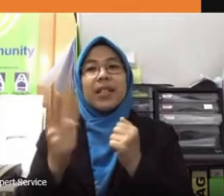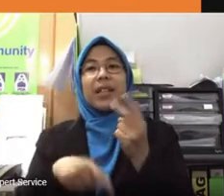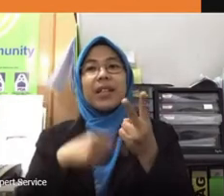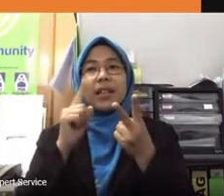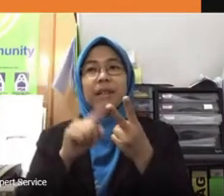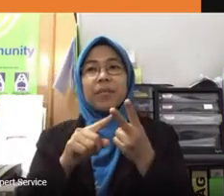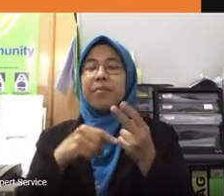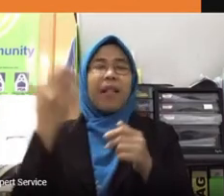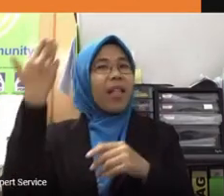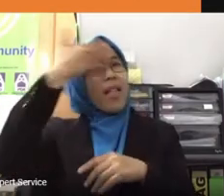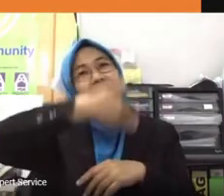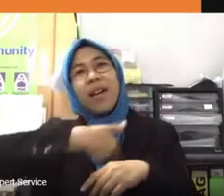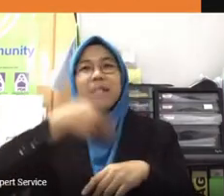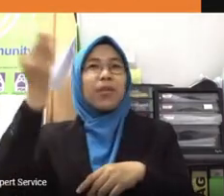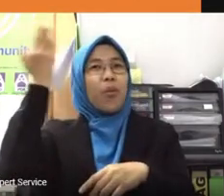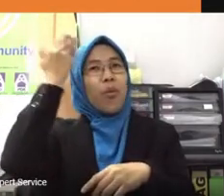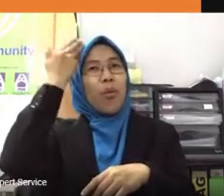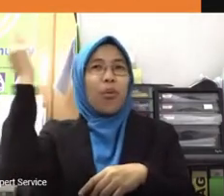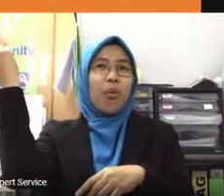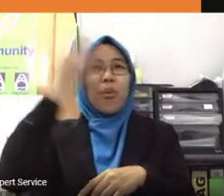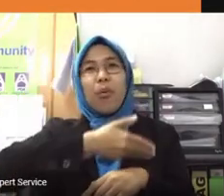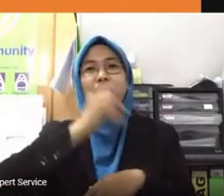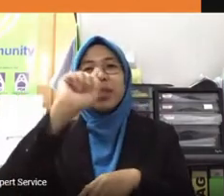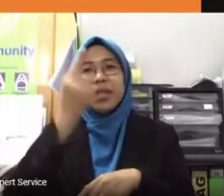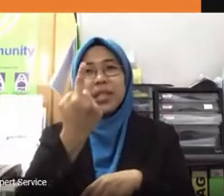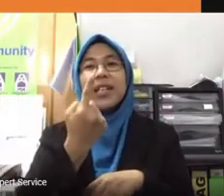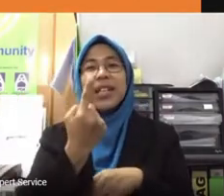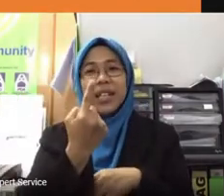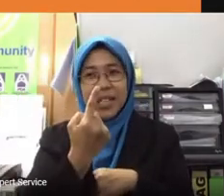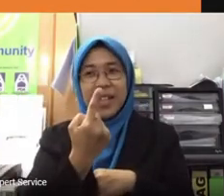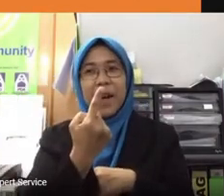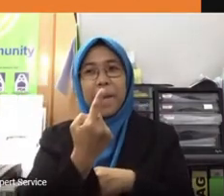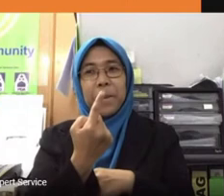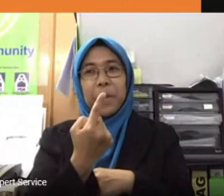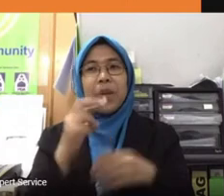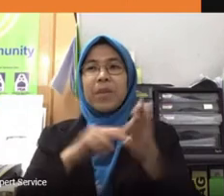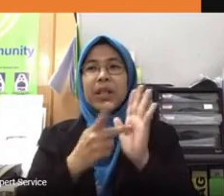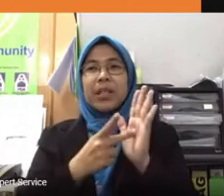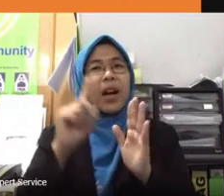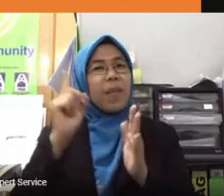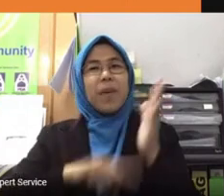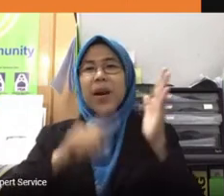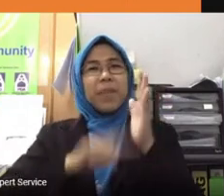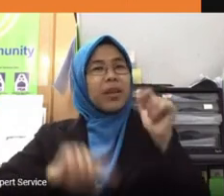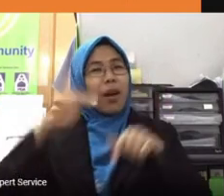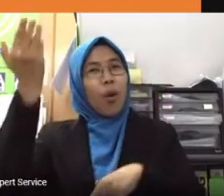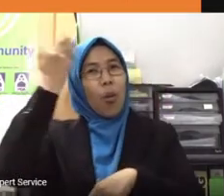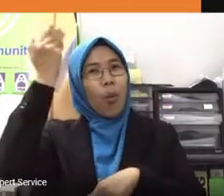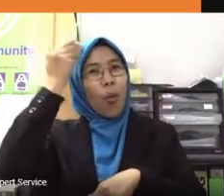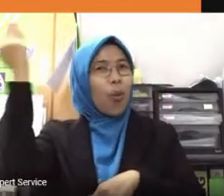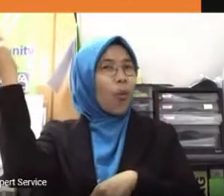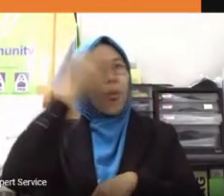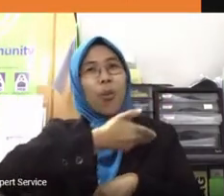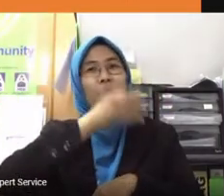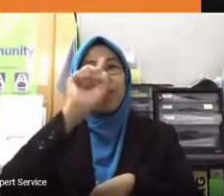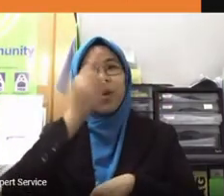Belasah saja. Saya punya prinsip adalah belasah saja. Di mana saja.